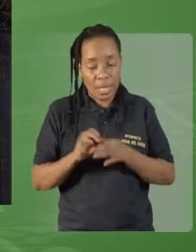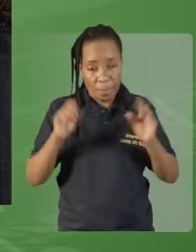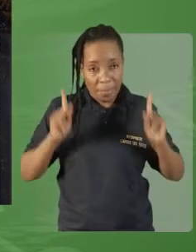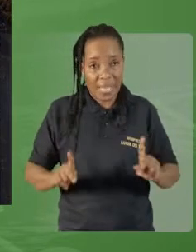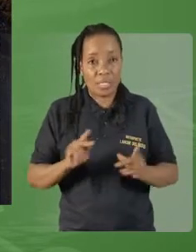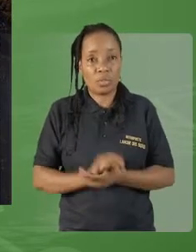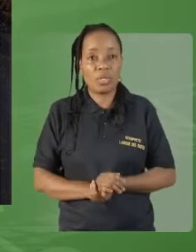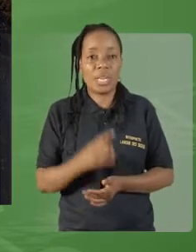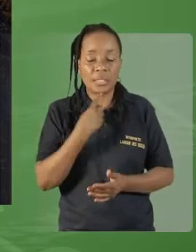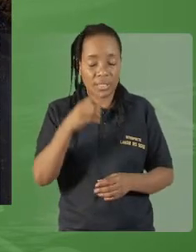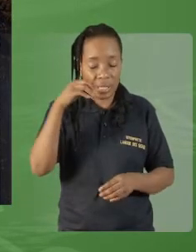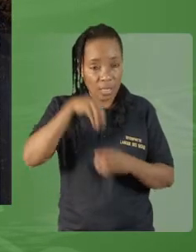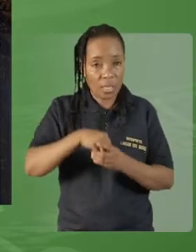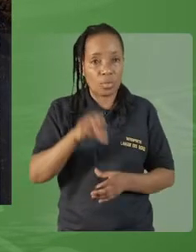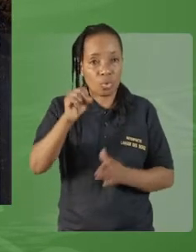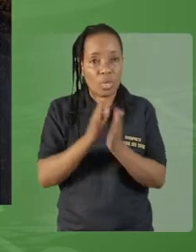principes de la philosophie.